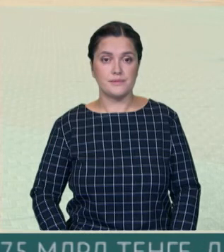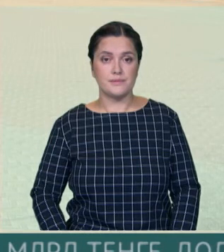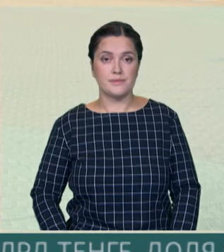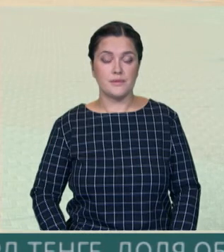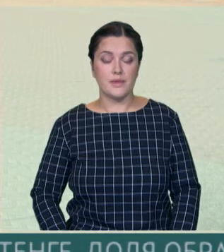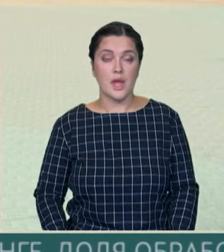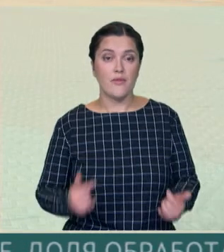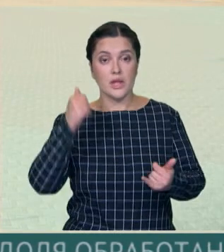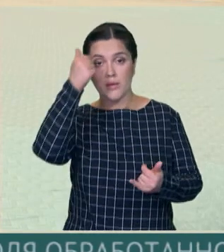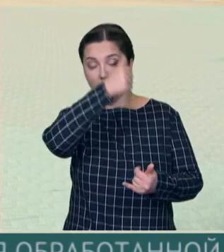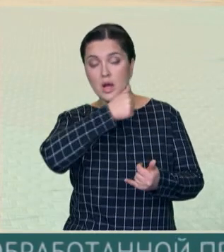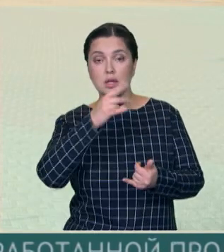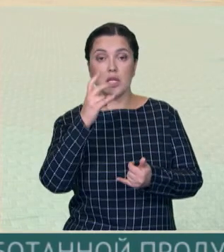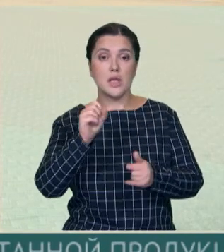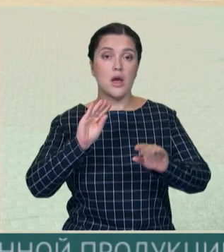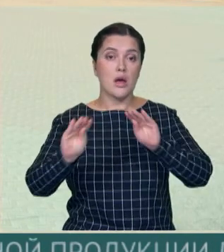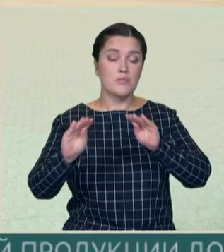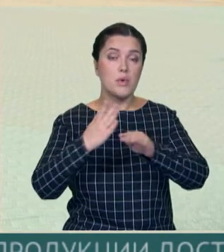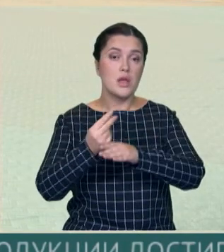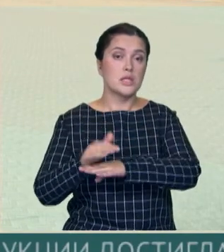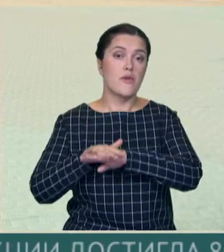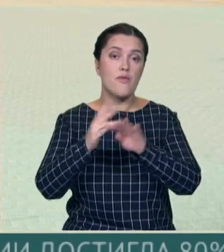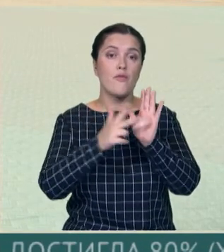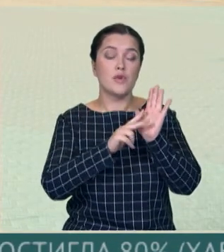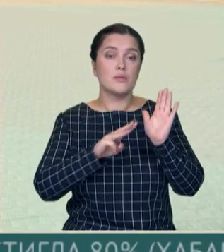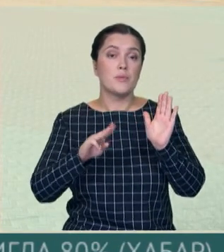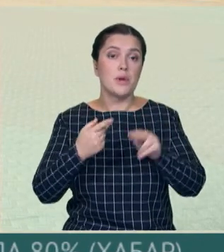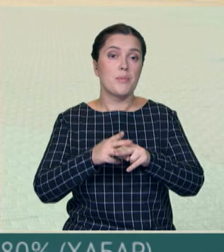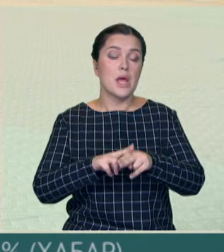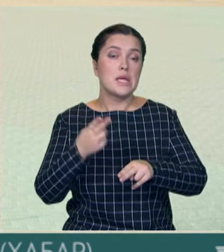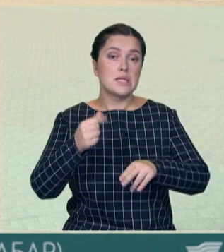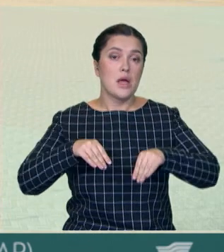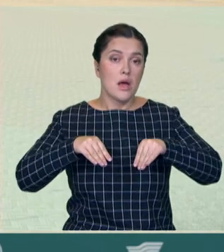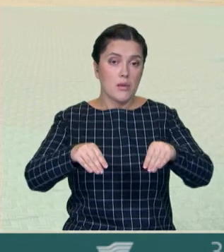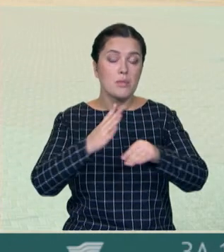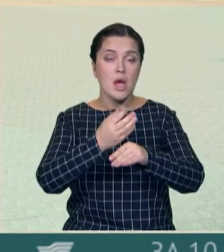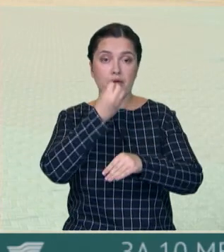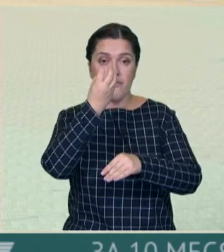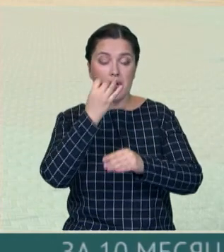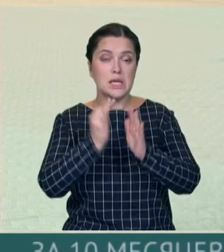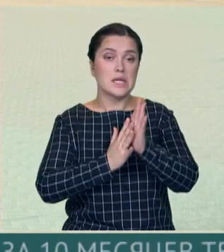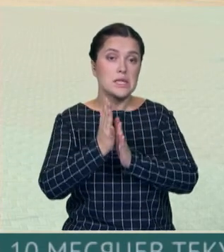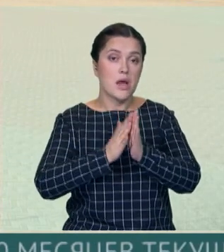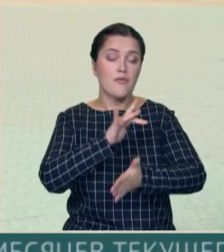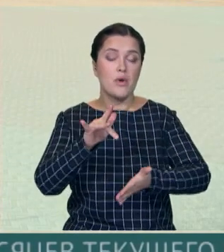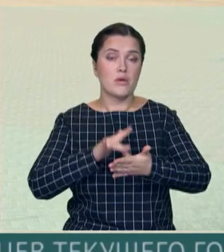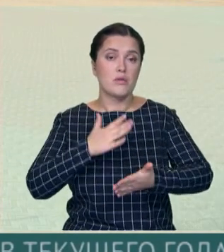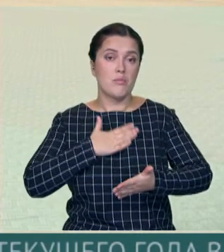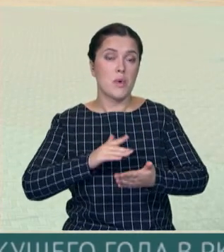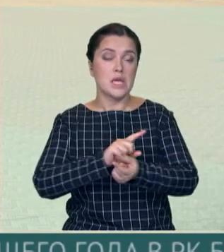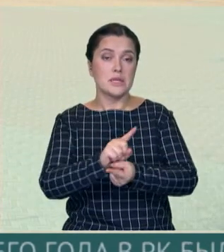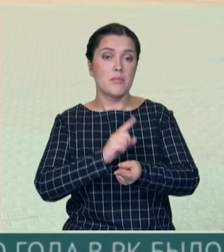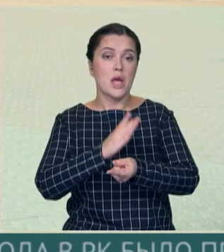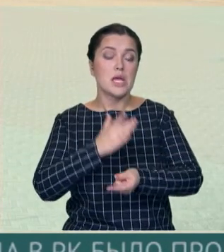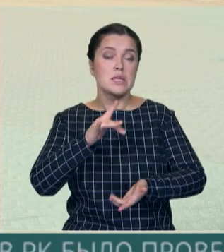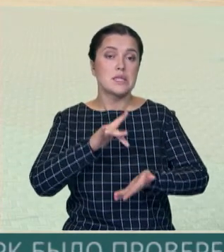В этом году на благоустройство выделено 8 миллионов тенге. На эти средства высадили газоны и цветы. Горожане довольны изменениями. На центральной